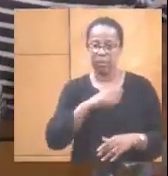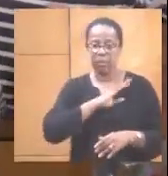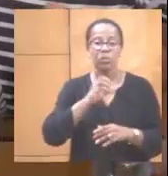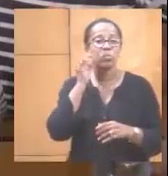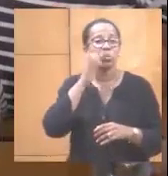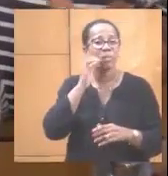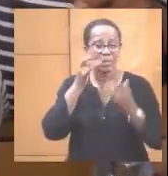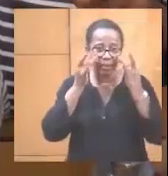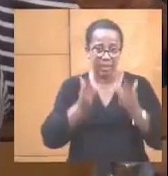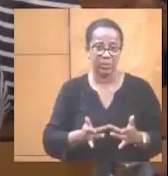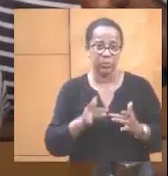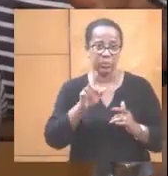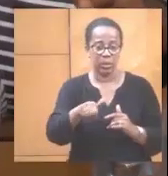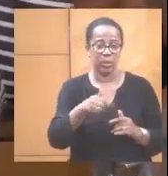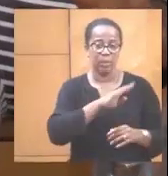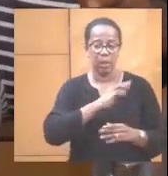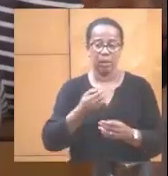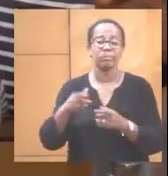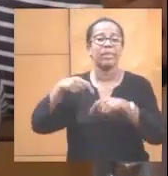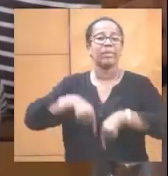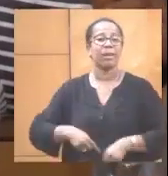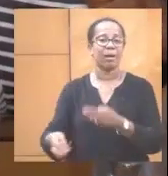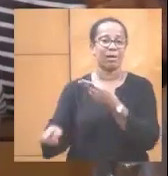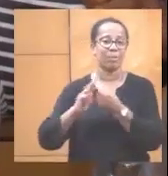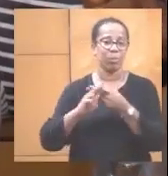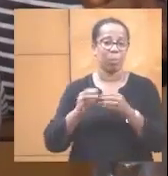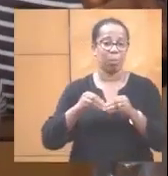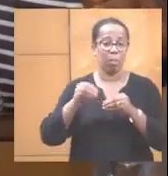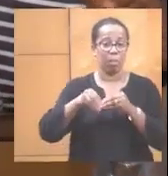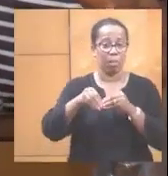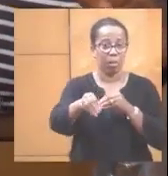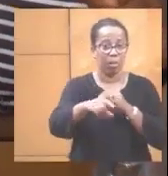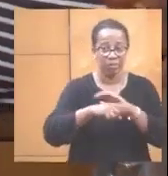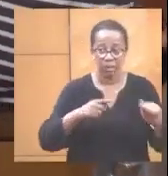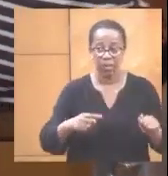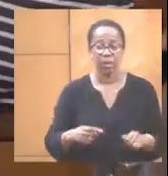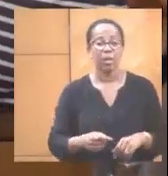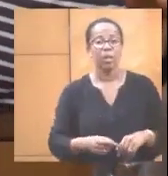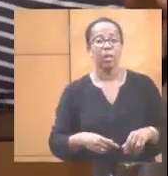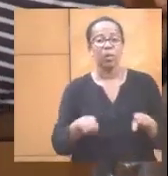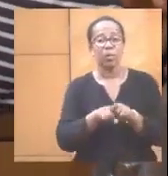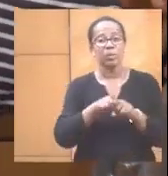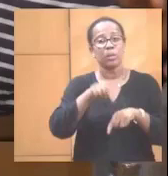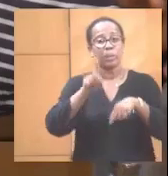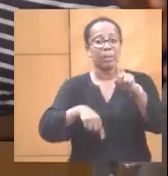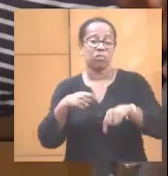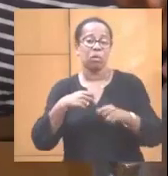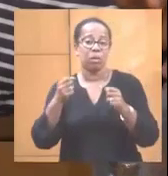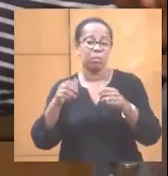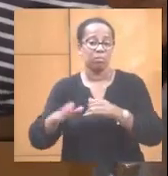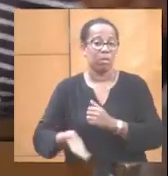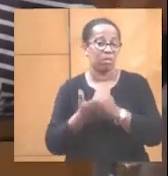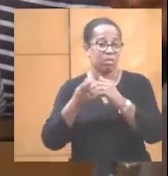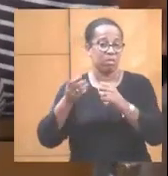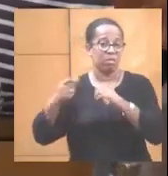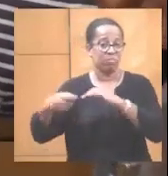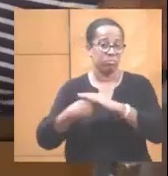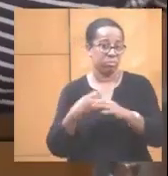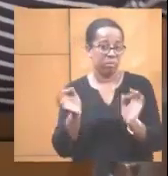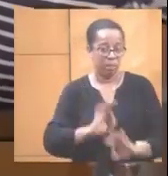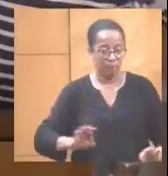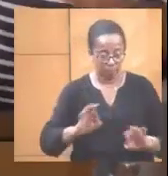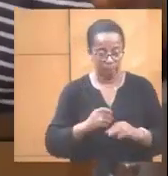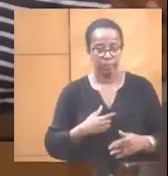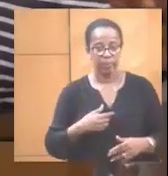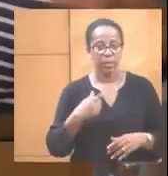déçus. Les réponses de l'État tardent à venir, et parfois, ils n'arrivent pas du tout. Donc, nous